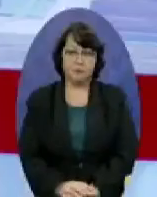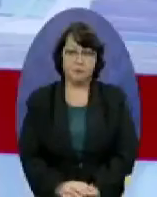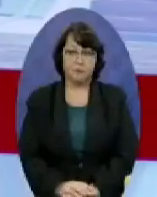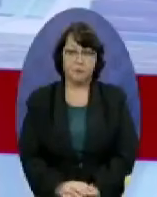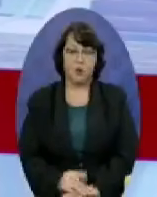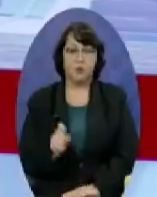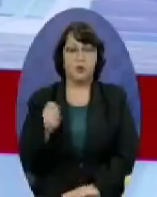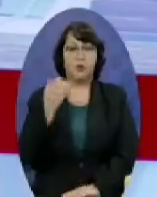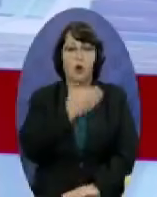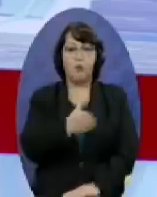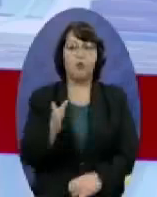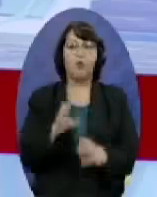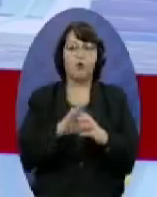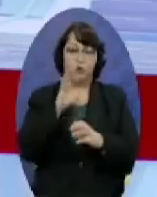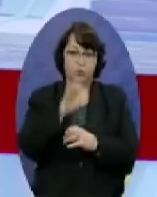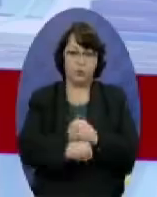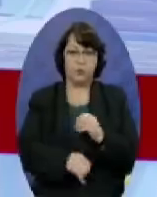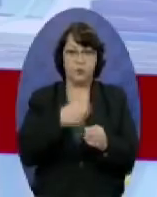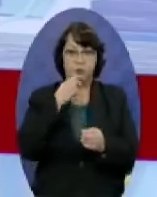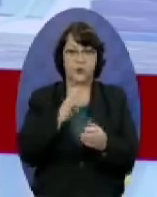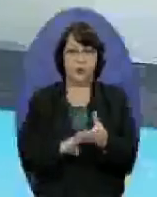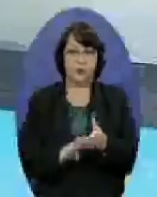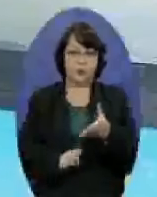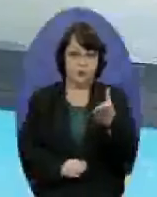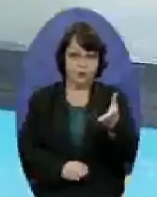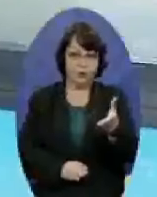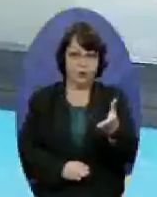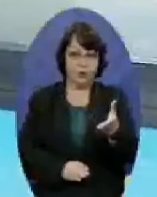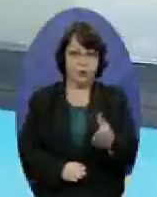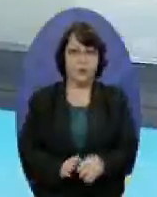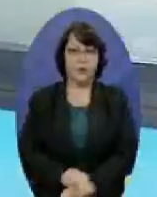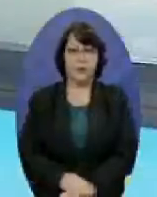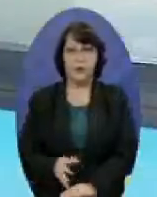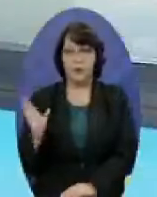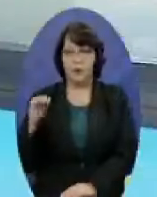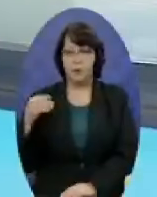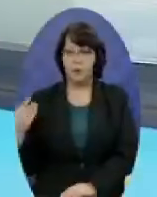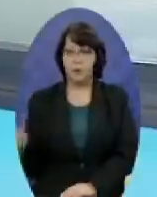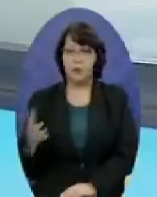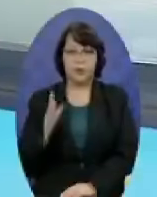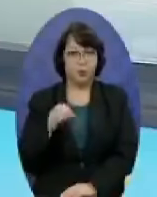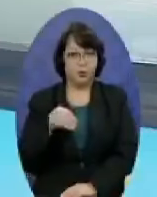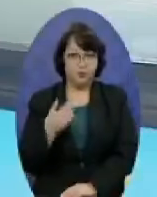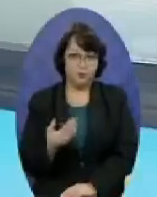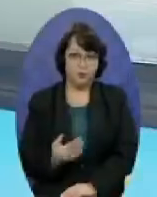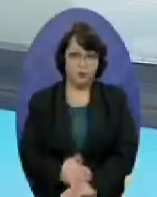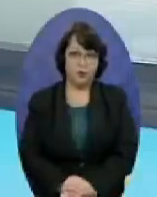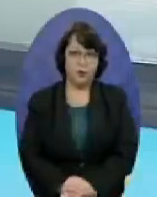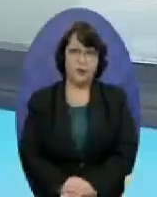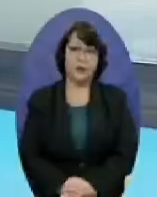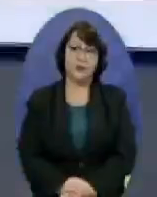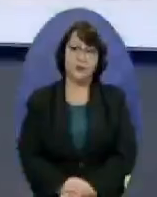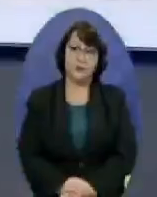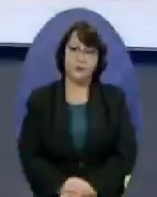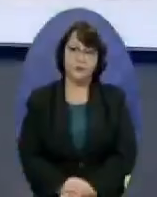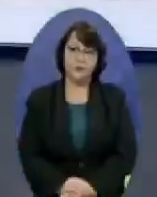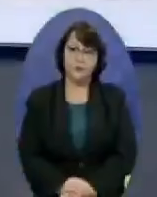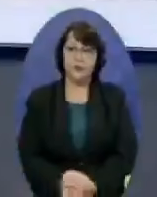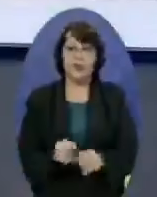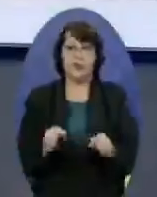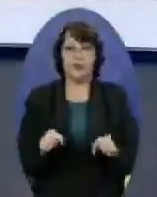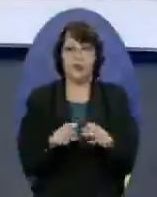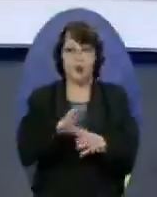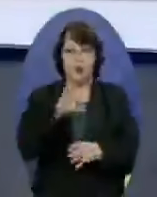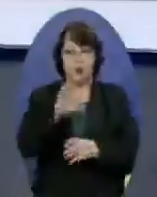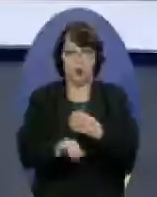Эрхэм үзүүлэгчдээ одоо та бүхэн олон улсын мэдээ хүлээмэн үү? Студид төвшин шаргал ажиллаж байна. Оромын төргий. Оромын төргий, үзэгчдээ Оромын төргий. Тэгэхээр өнөөдөр